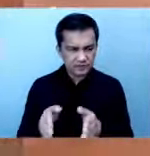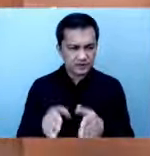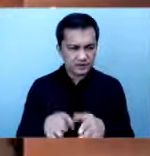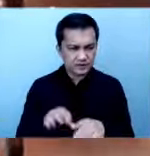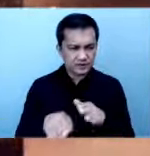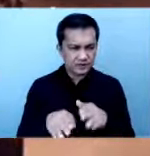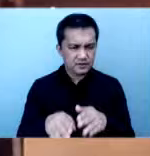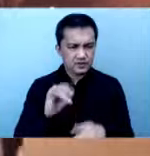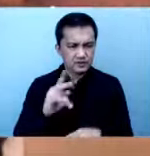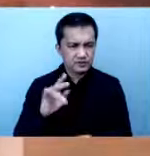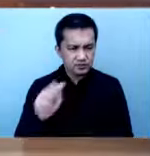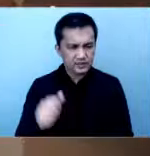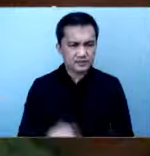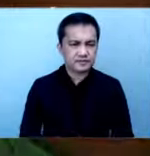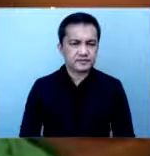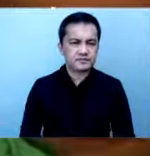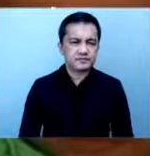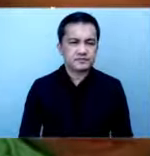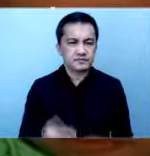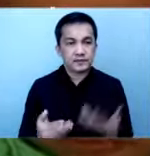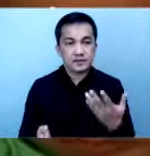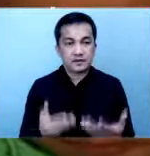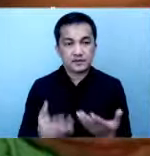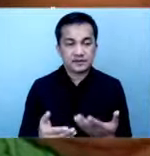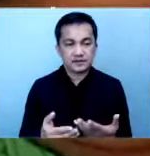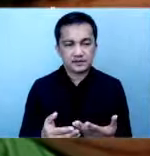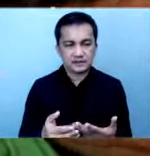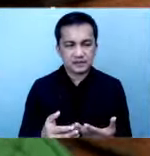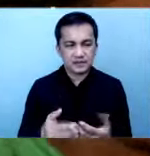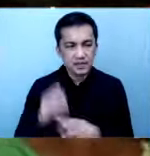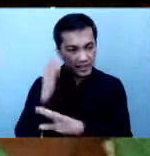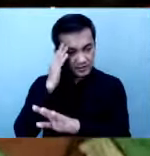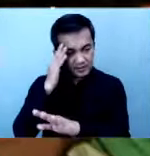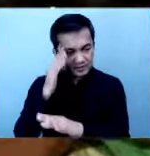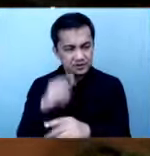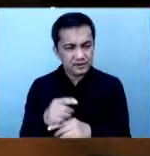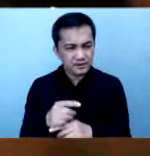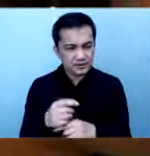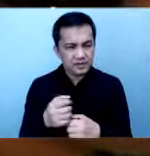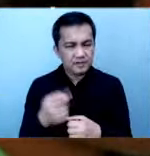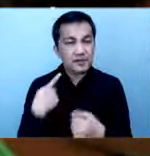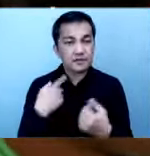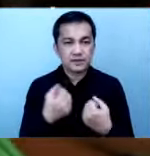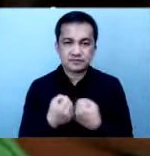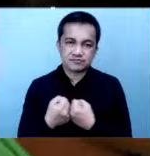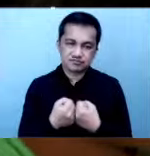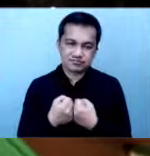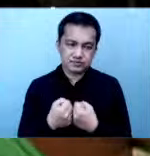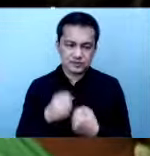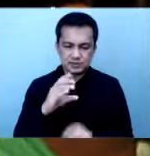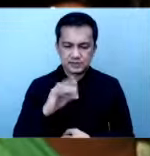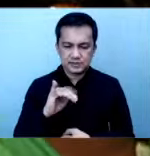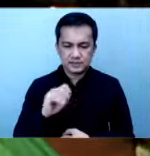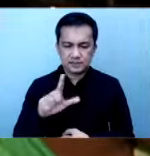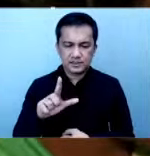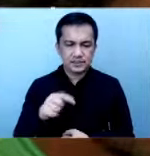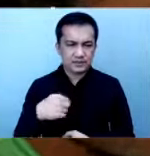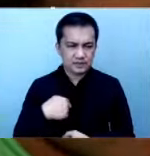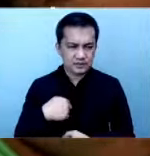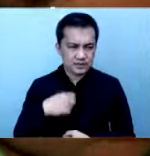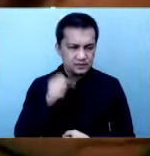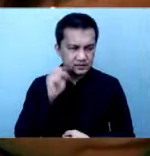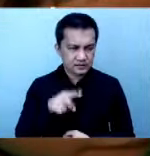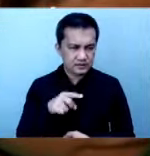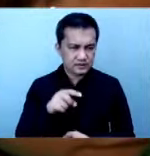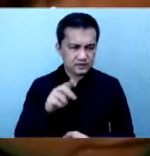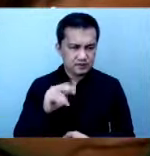Julia. Siguro dahil alam niya siguro na syempre may tension pa. Civil naman kami ng ate ko, ni